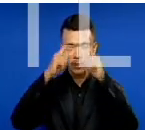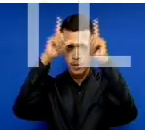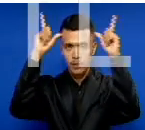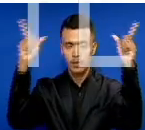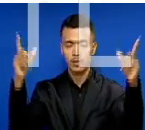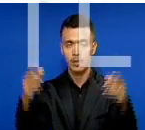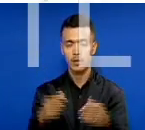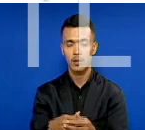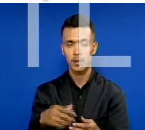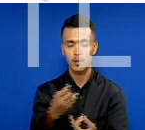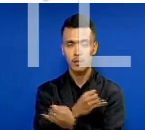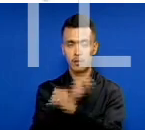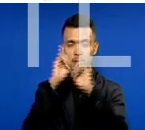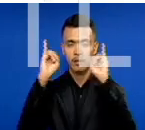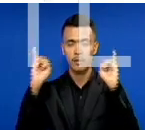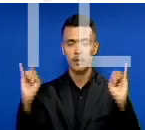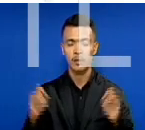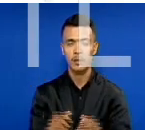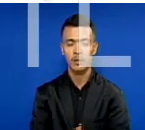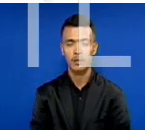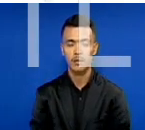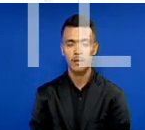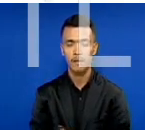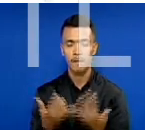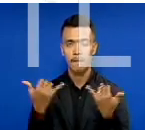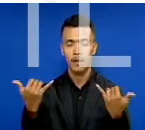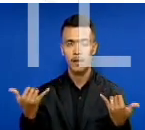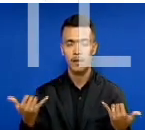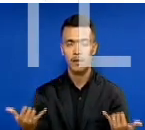Indonesia ukuami to gora i ba